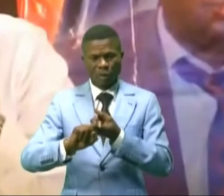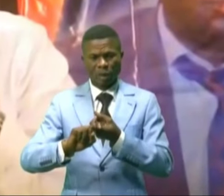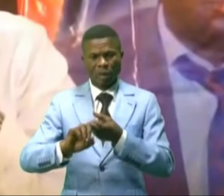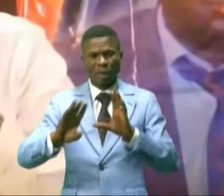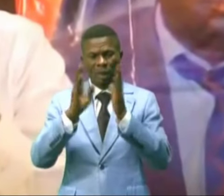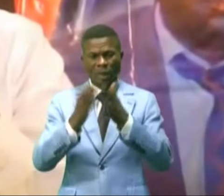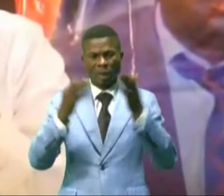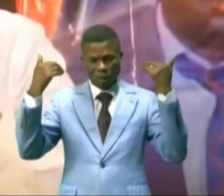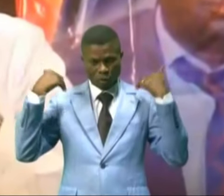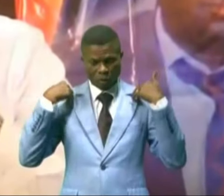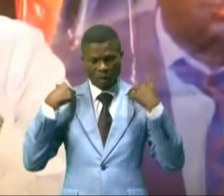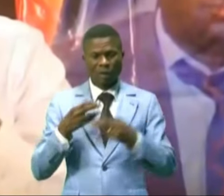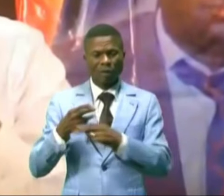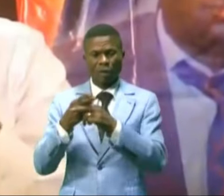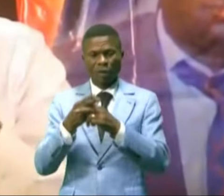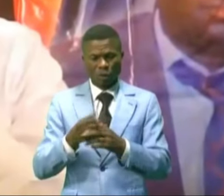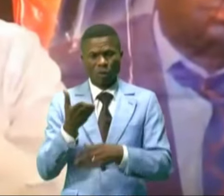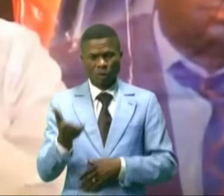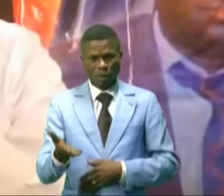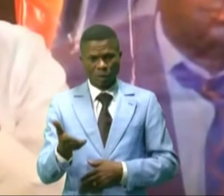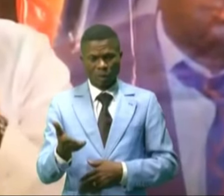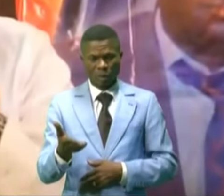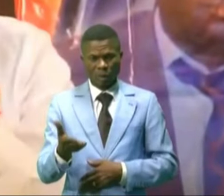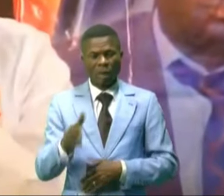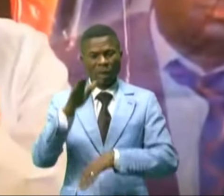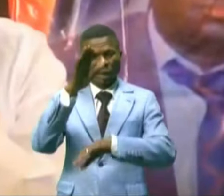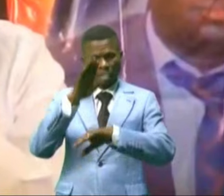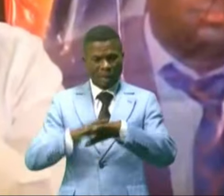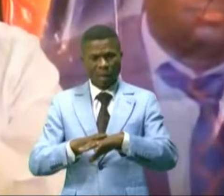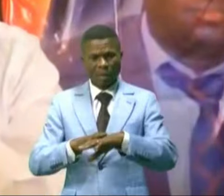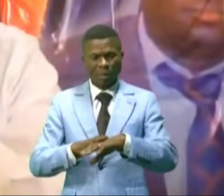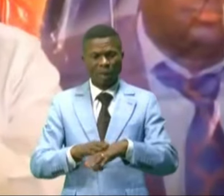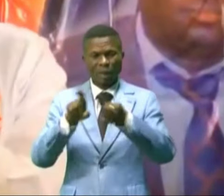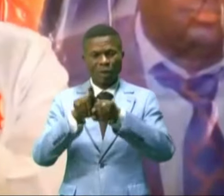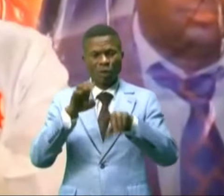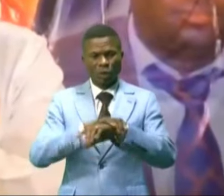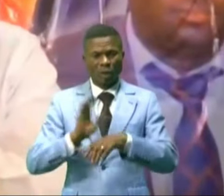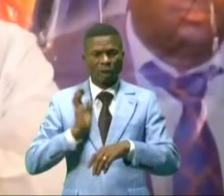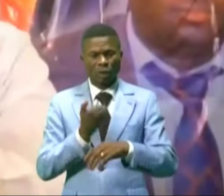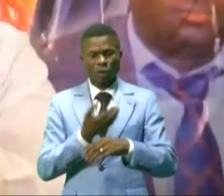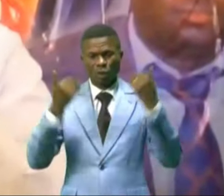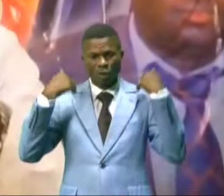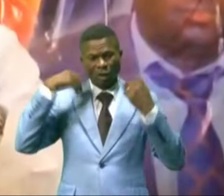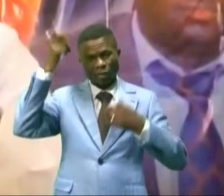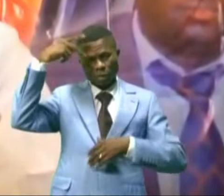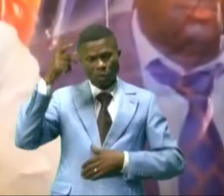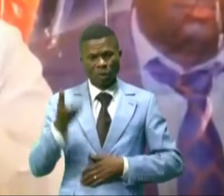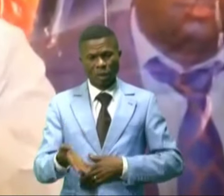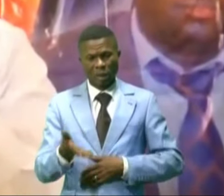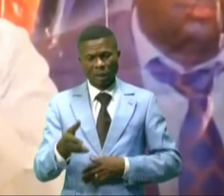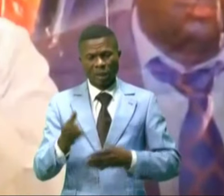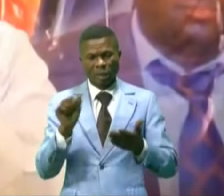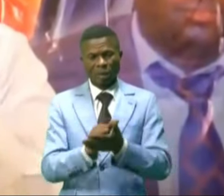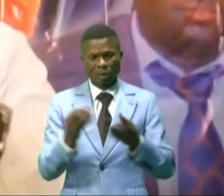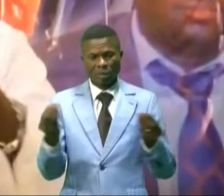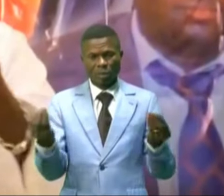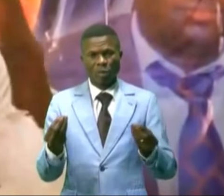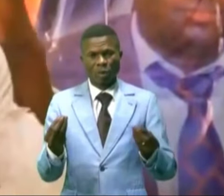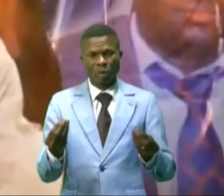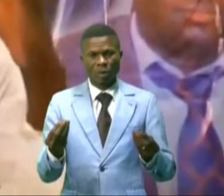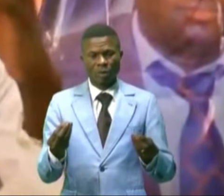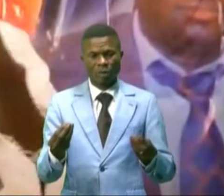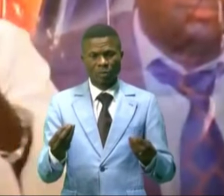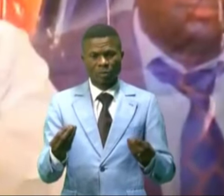à nos services de sécurité qui ont interpellé notre autorité morale. C'est pourquoi